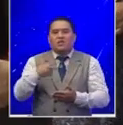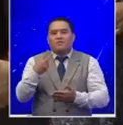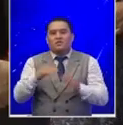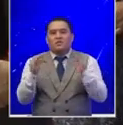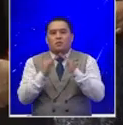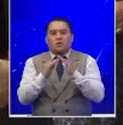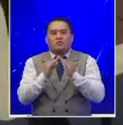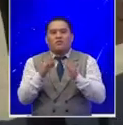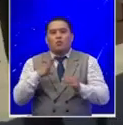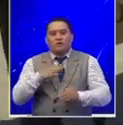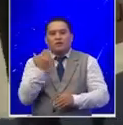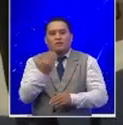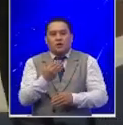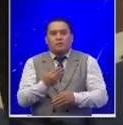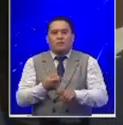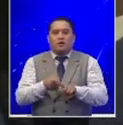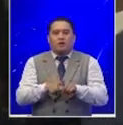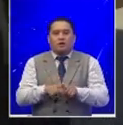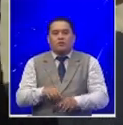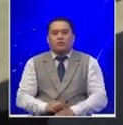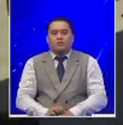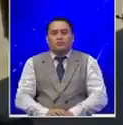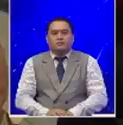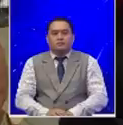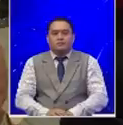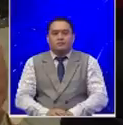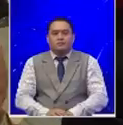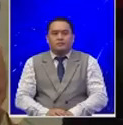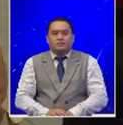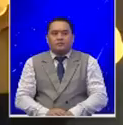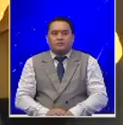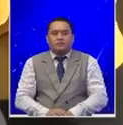строит 220 домов пострадавшим в Актаральском районе.